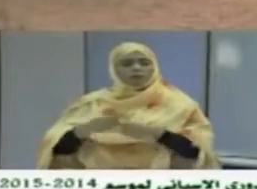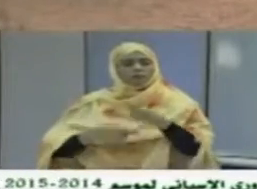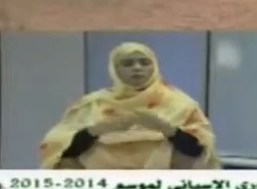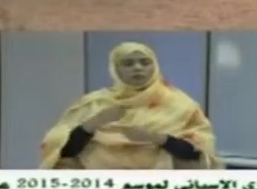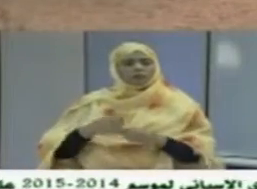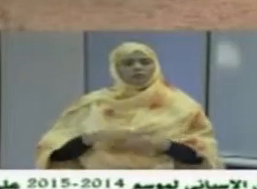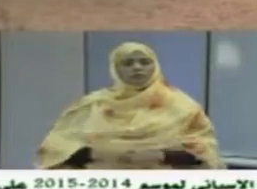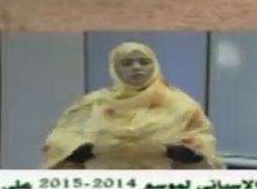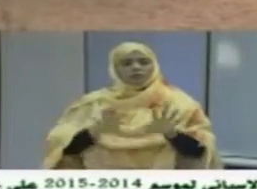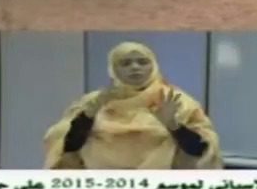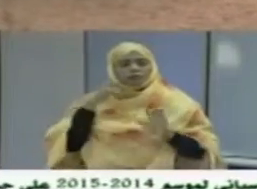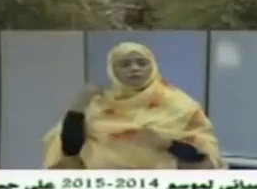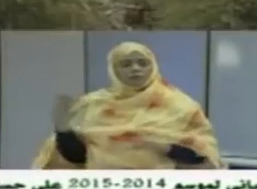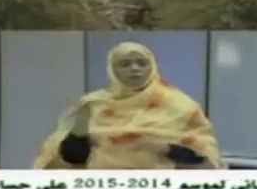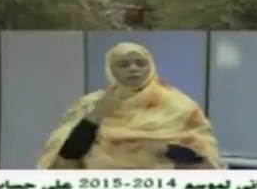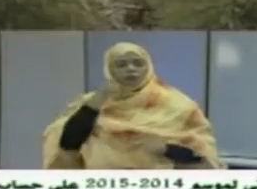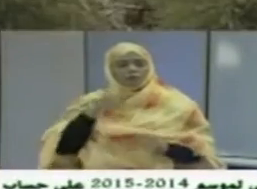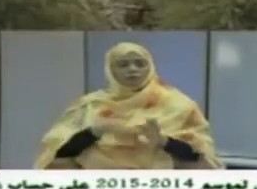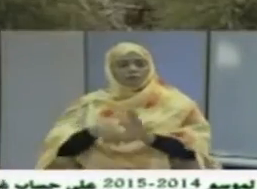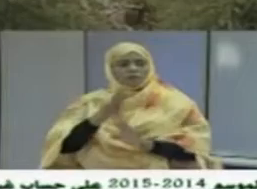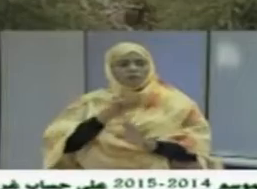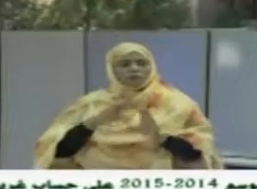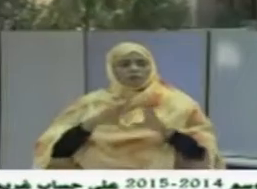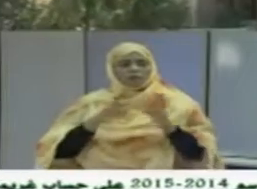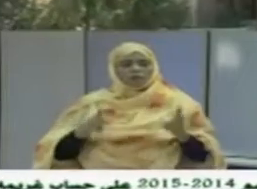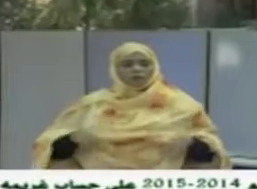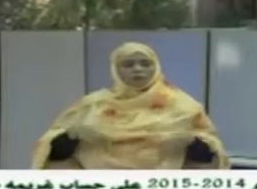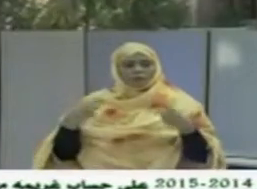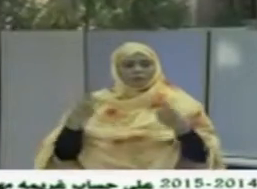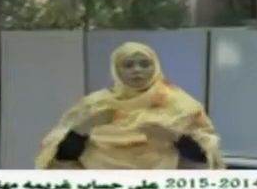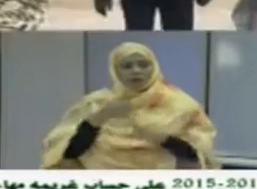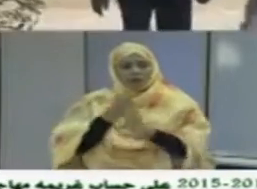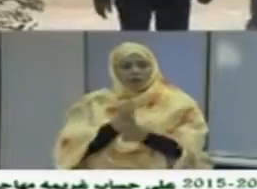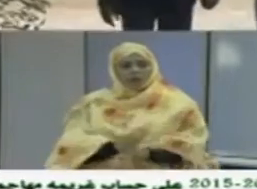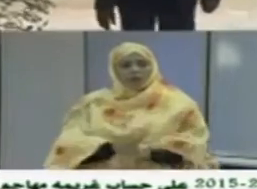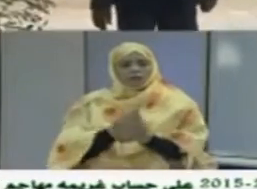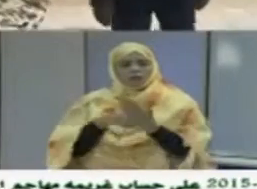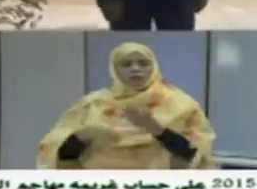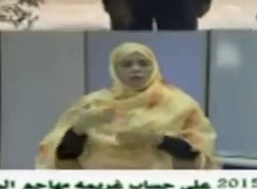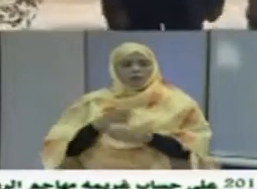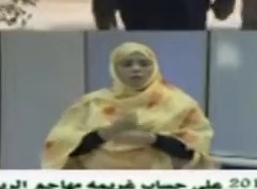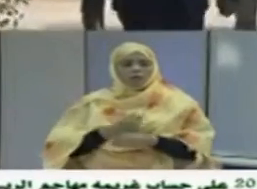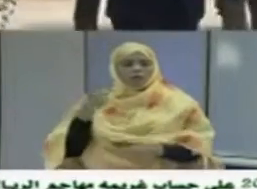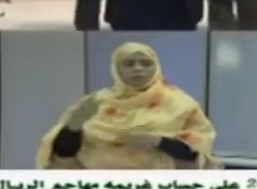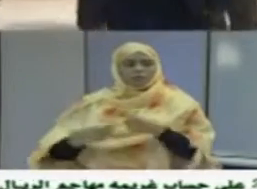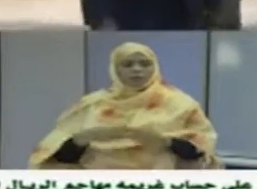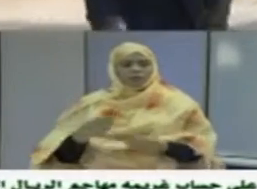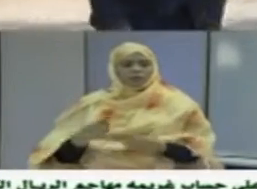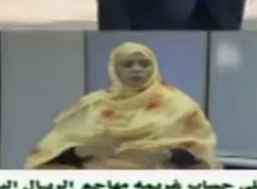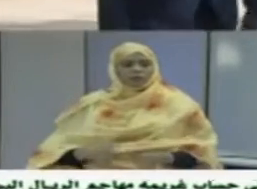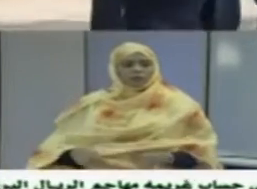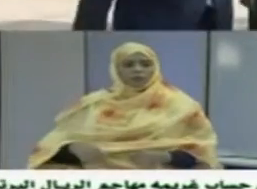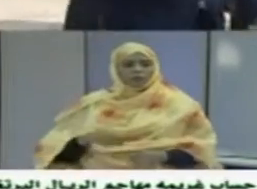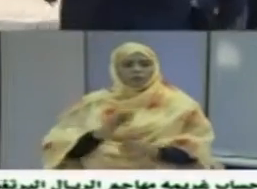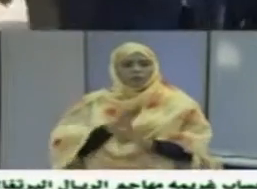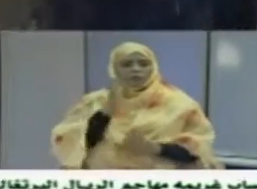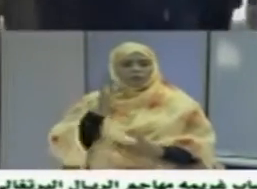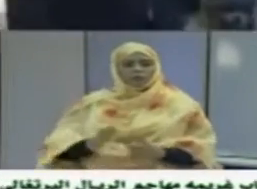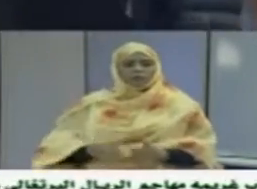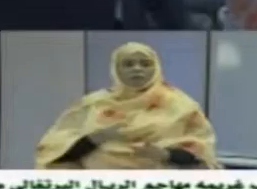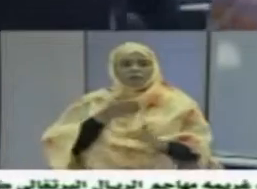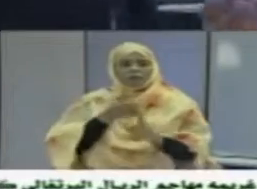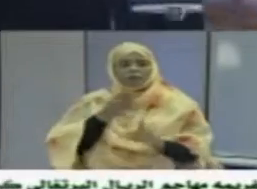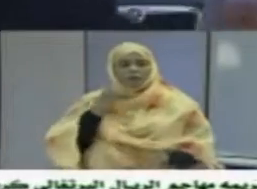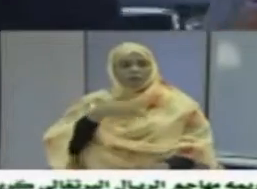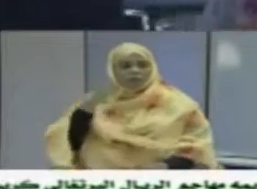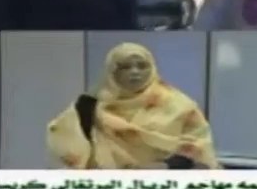الحاجة للاهتمام بكادرها البشري كأساس لتحقيق هذا المراد. وفي هذا السياق تحديداً